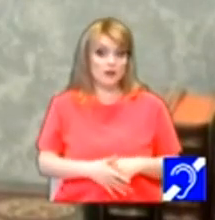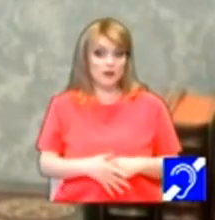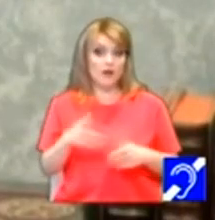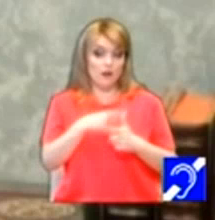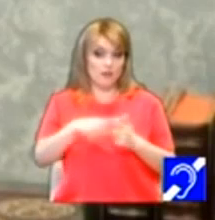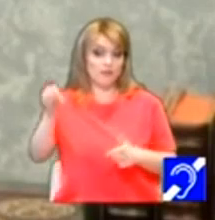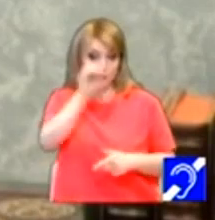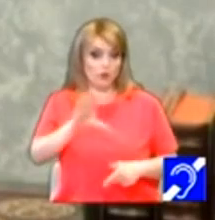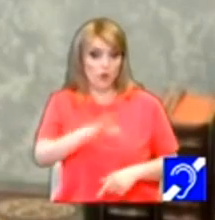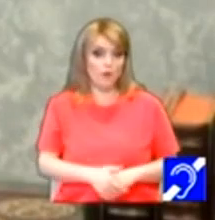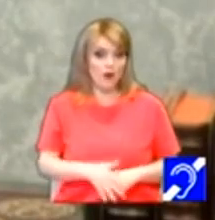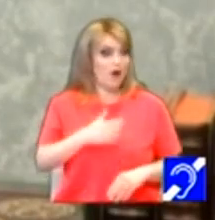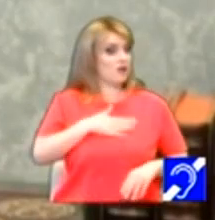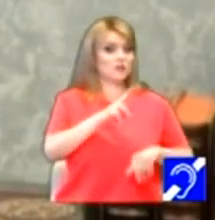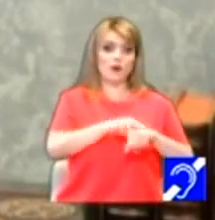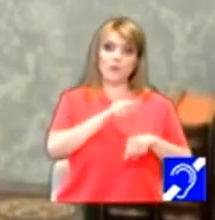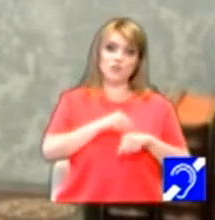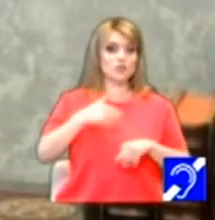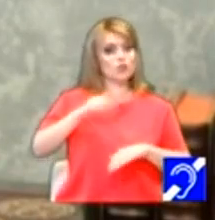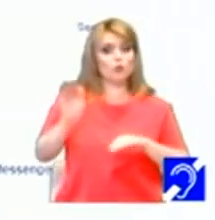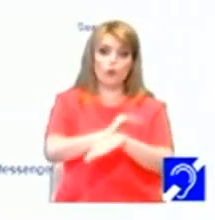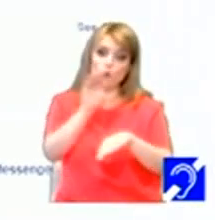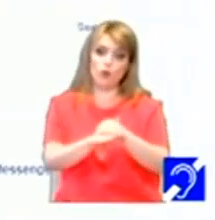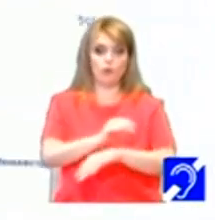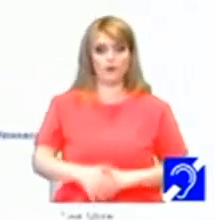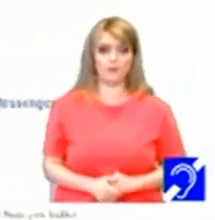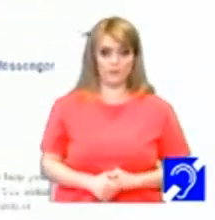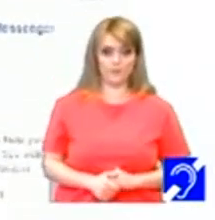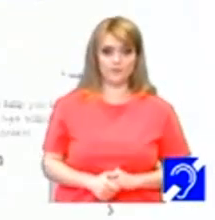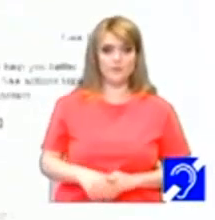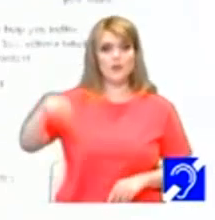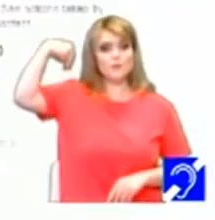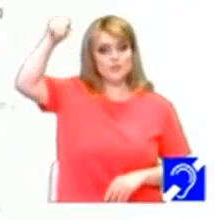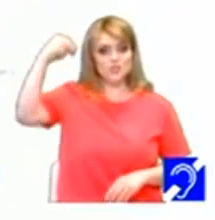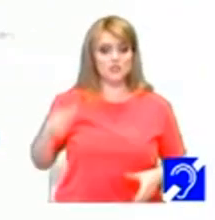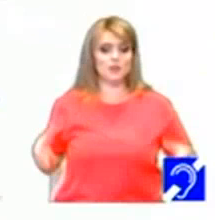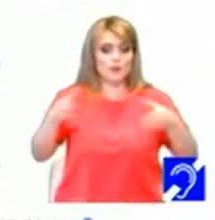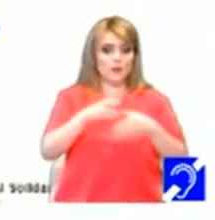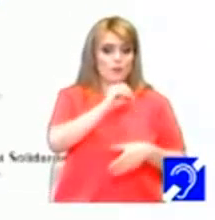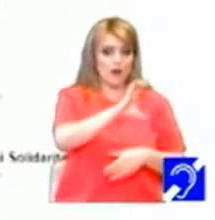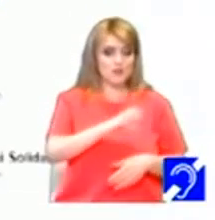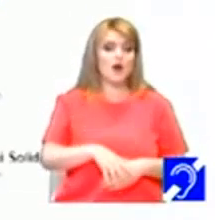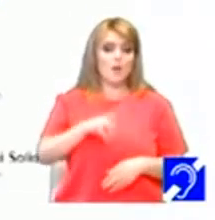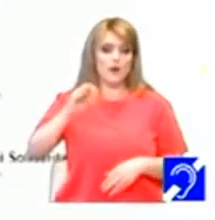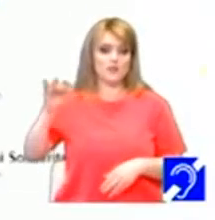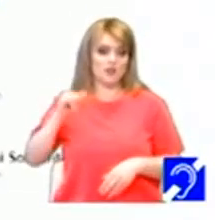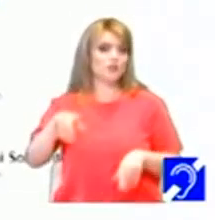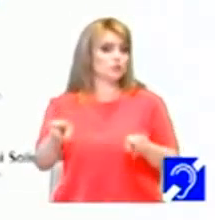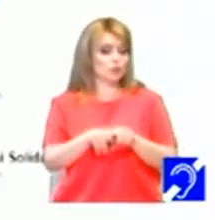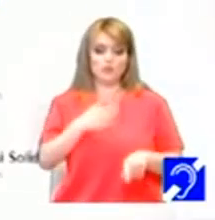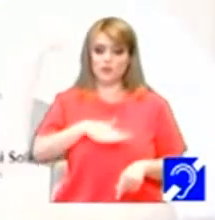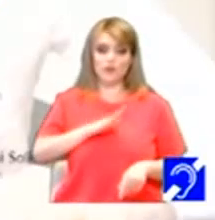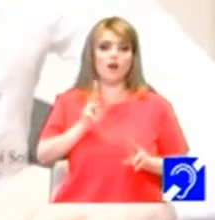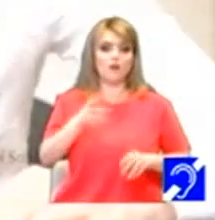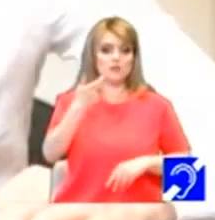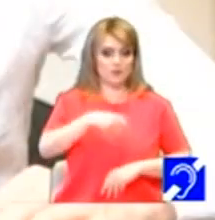europene, polițiștii noștri sunt boje aduvancice. Și președinta PAS, Maia Sandu, a venit cu o reacție privind acțiunile autorităților față de